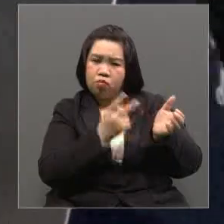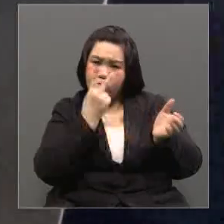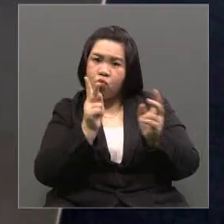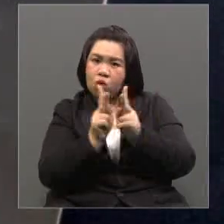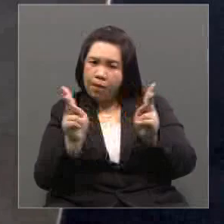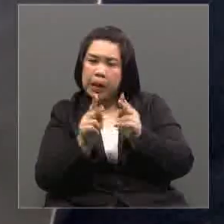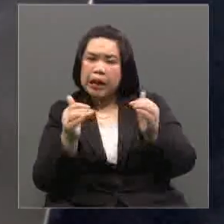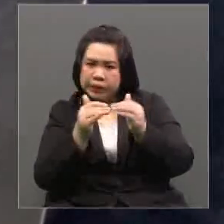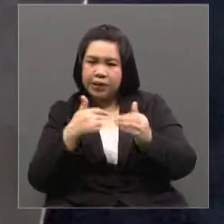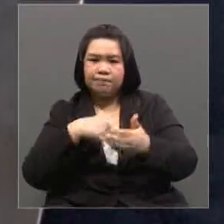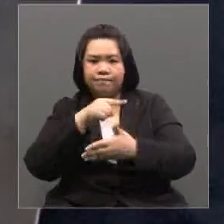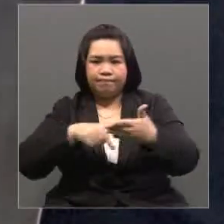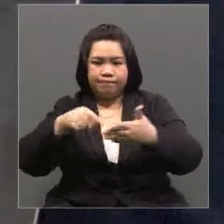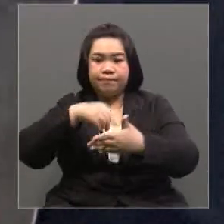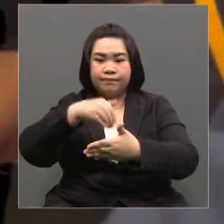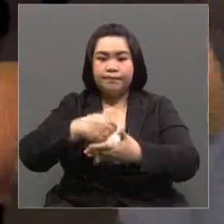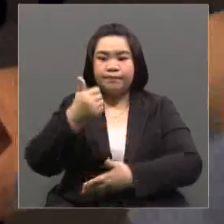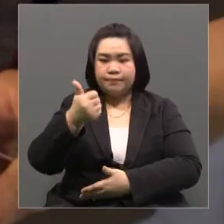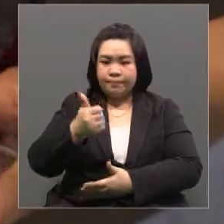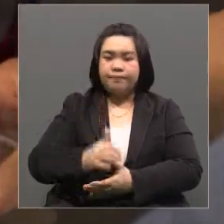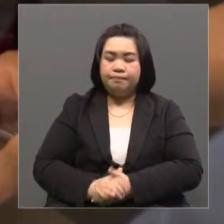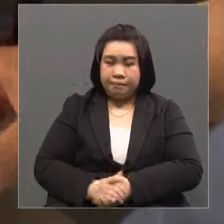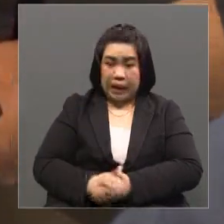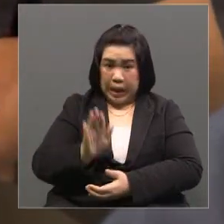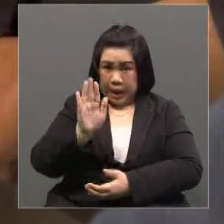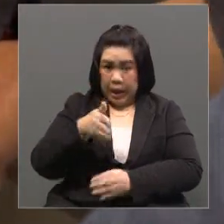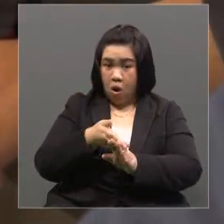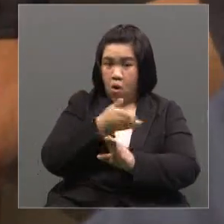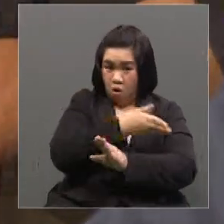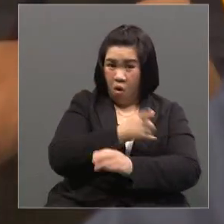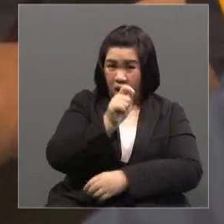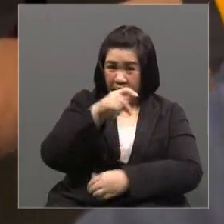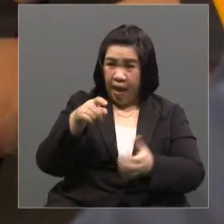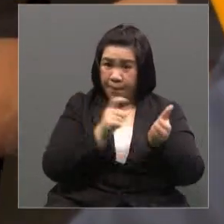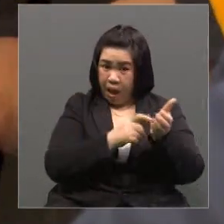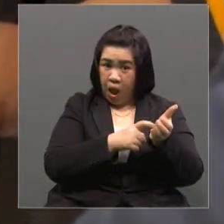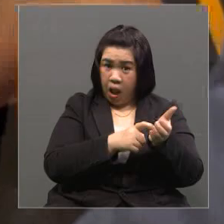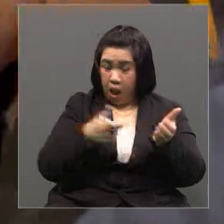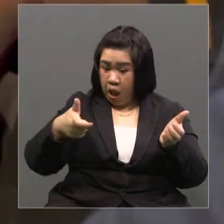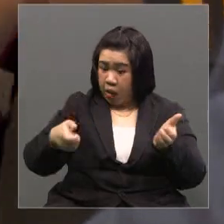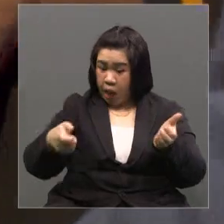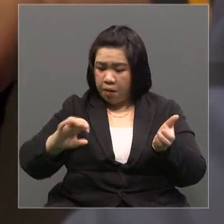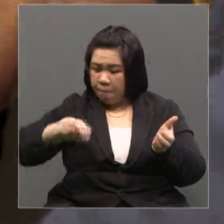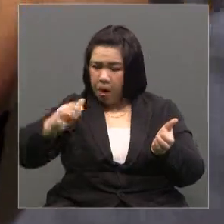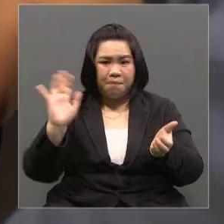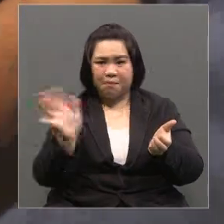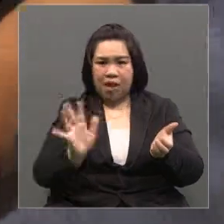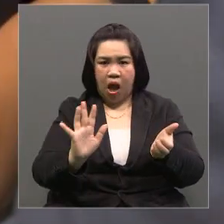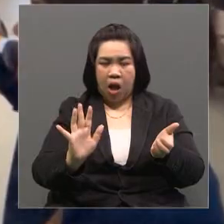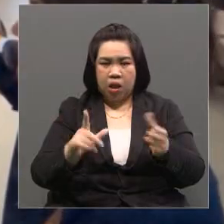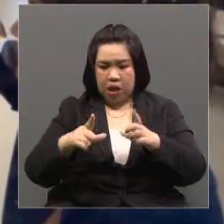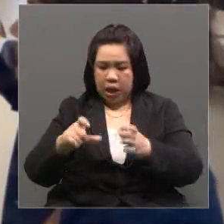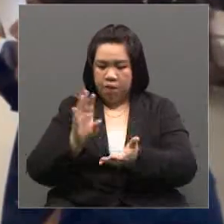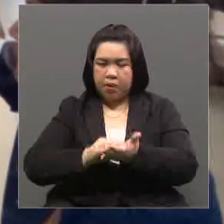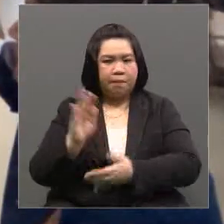เพื่อใช้สิทธิ์เลือกตั้งได้เช่นเดียวกันนะคะแต่ต้องบอกก่อนต้องเปิดผ่านแอปพลิเคชันเท่านั้นนะครับจะมาเปิดแล้วแคป